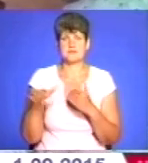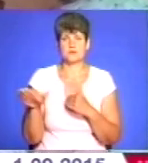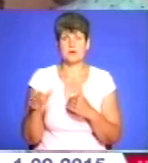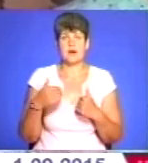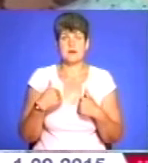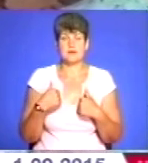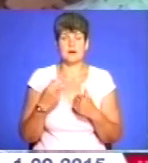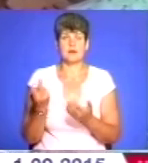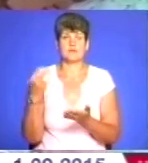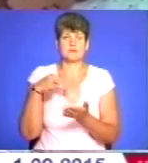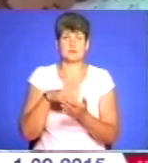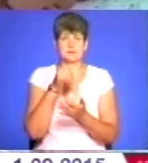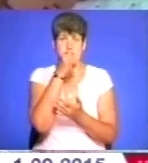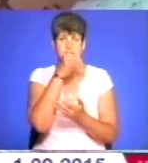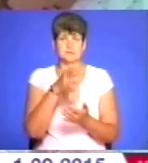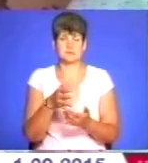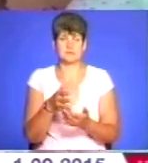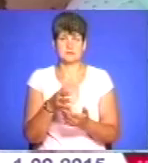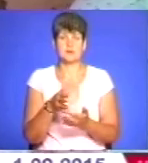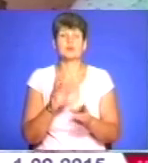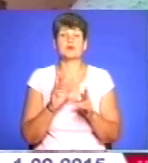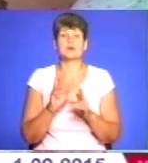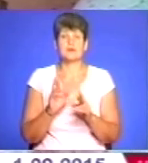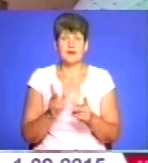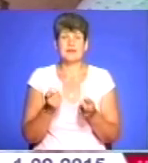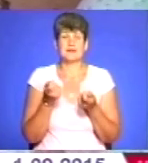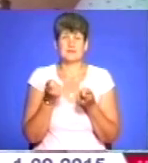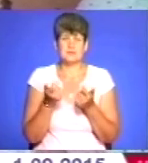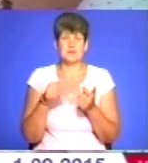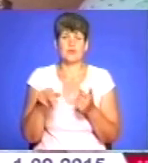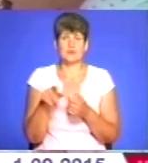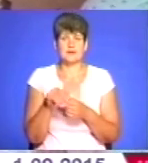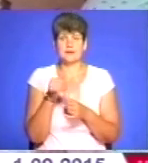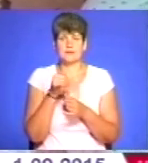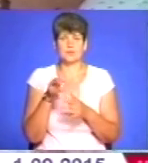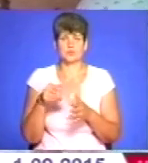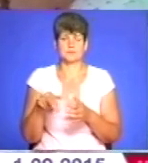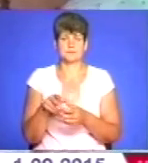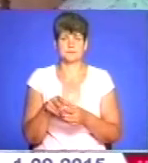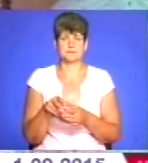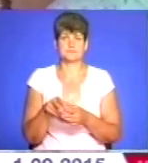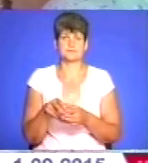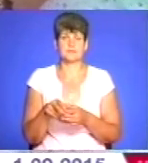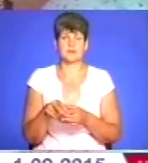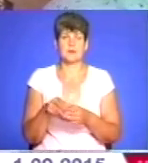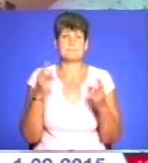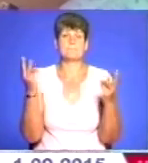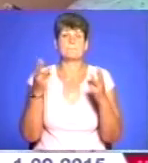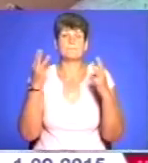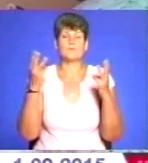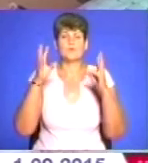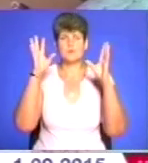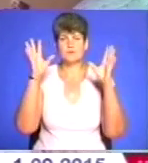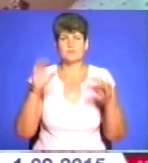на ноги вже не вставала. Ну як ще, я трохи так ходила, але я вже не годна була. Ну і погоріло тут